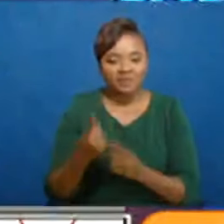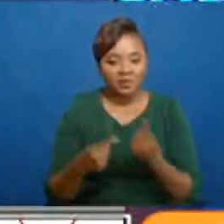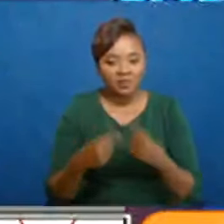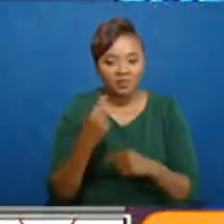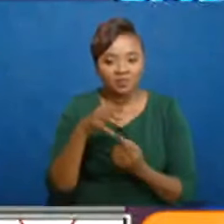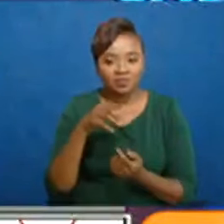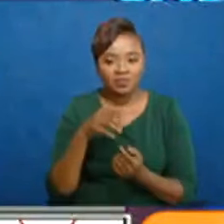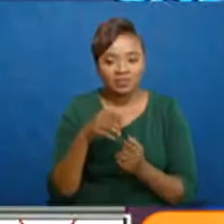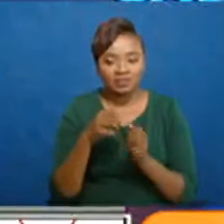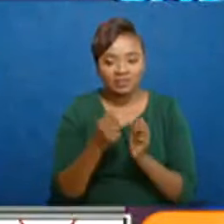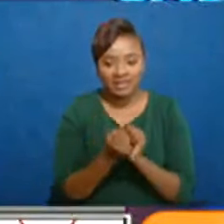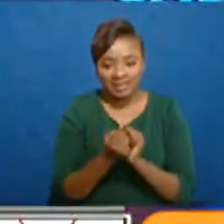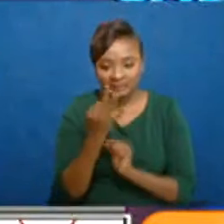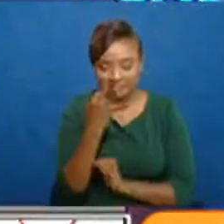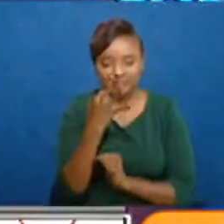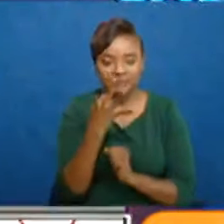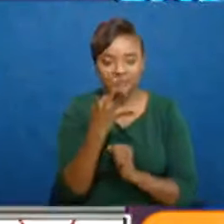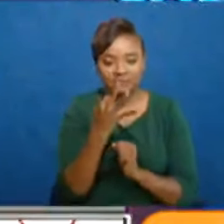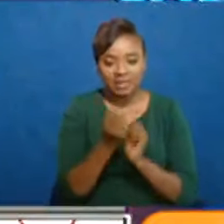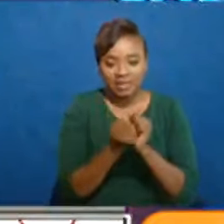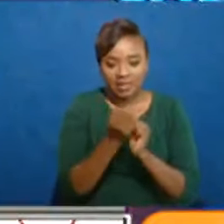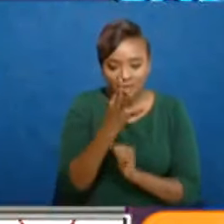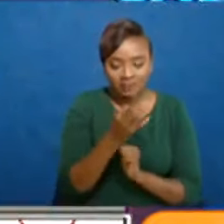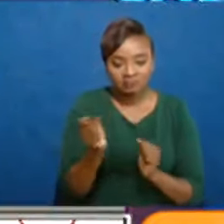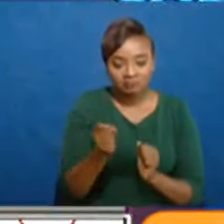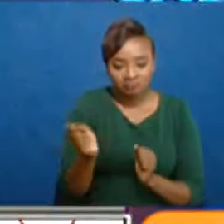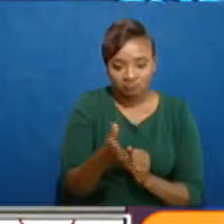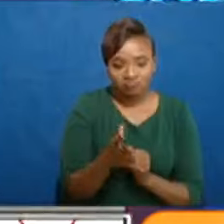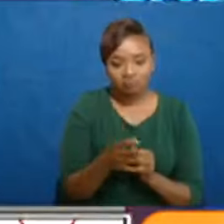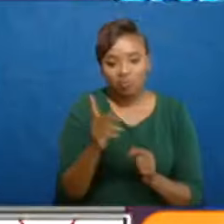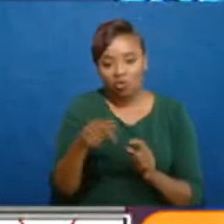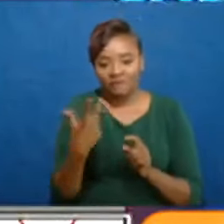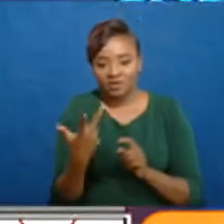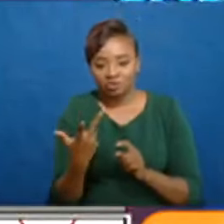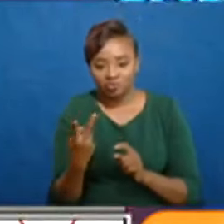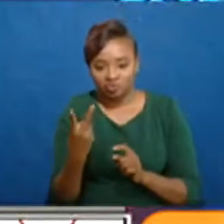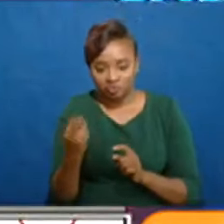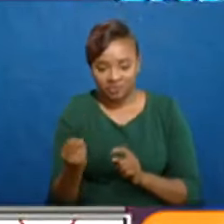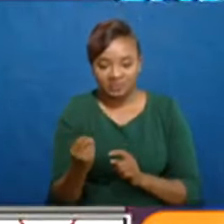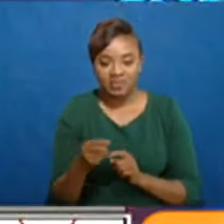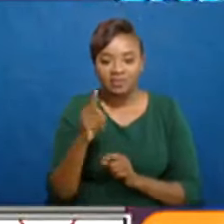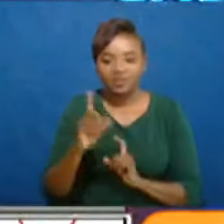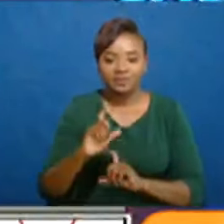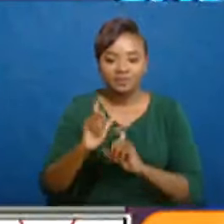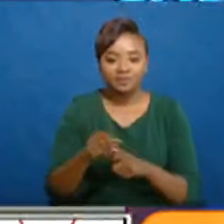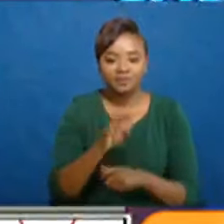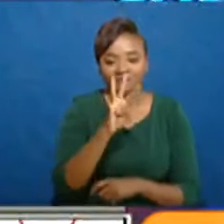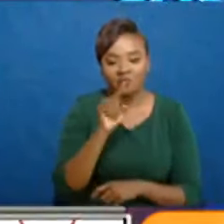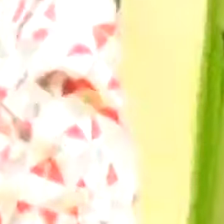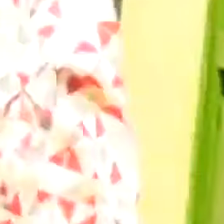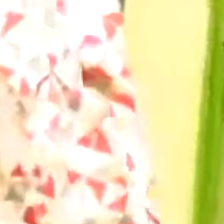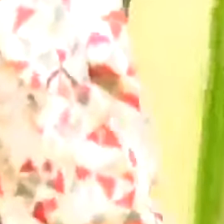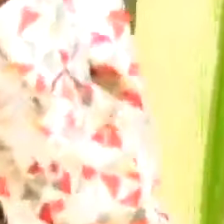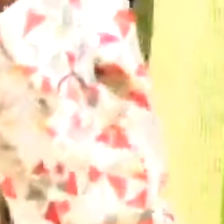zote 13 kwa usahihi. Dida amezawadiwa shilingi milioni 4.4 mjini Embu.